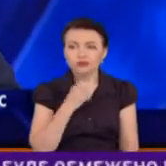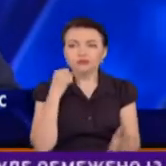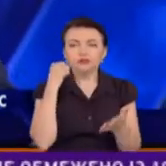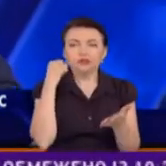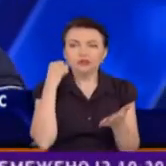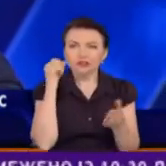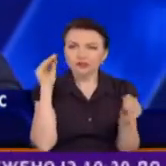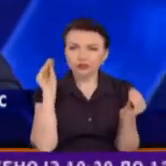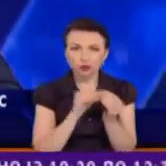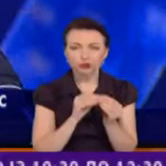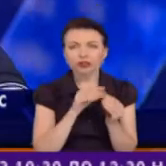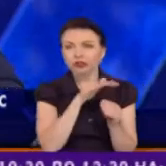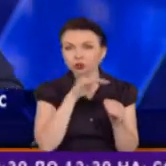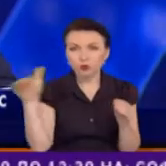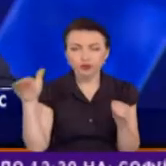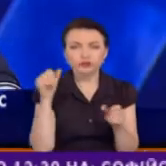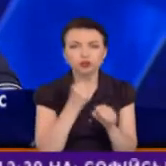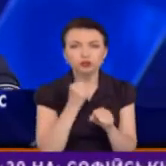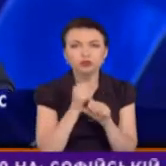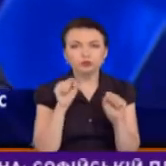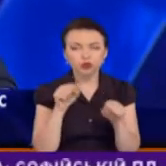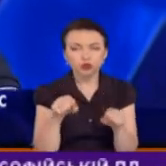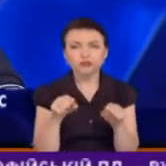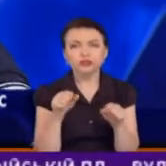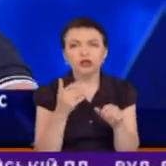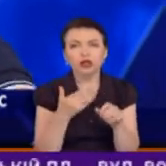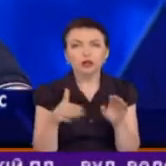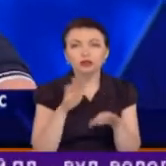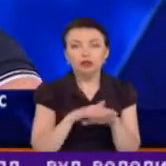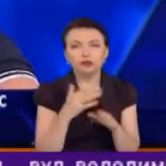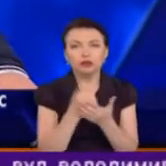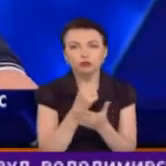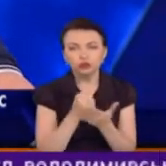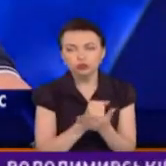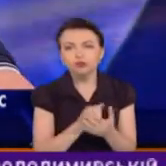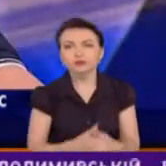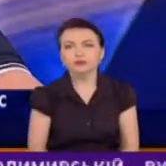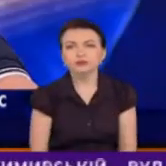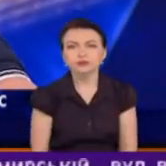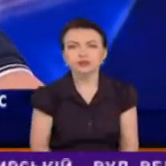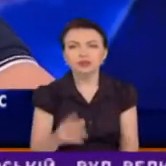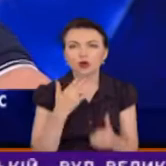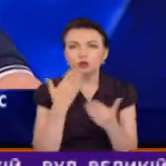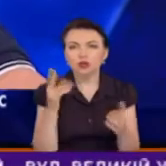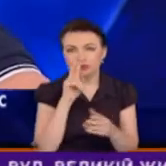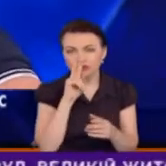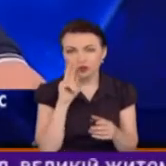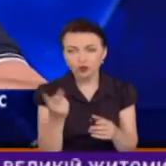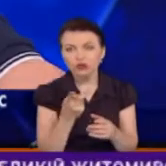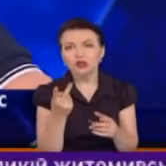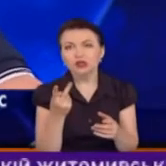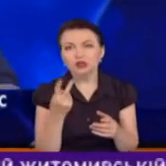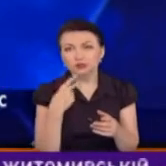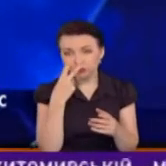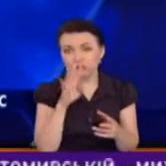зафіксували на цьому рівні, зробили можливість надприбутки, в якій за останні два роки, ну, встигли, ви ж